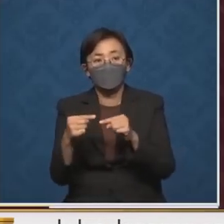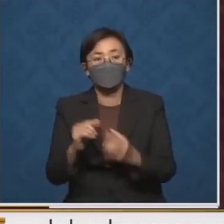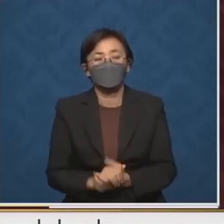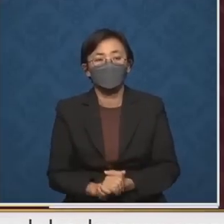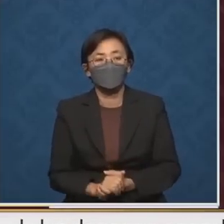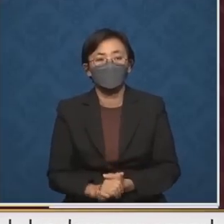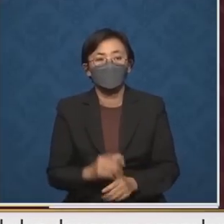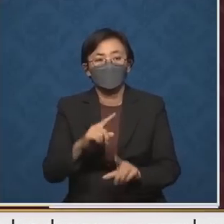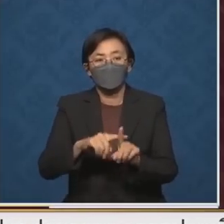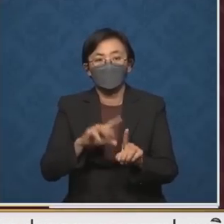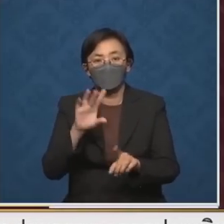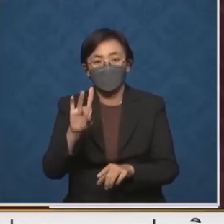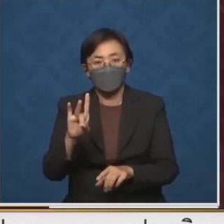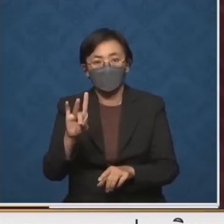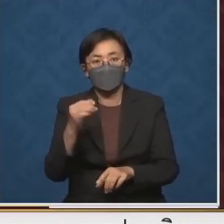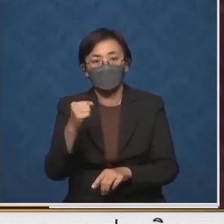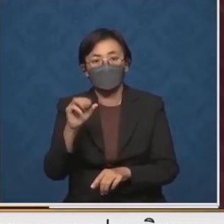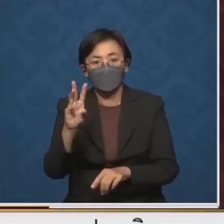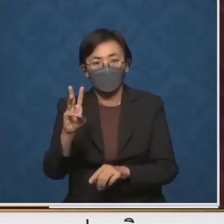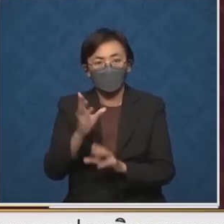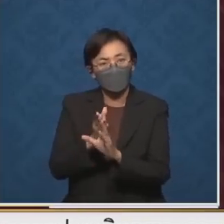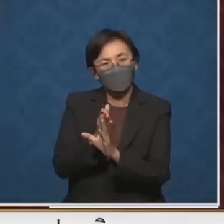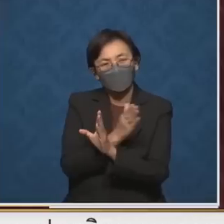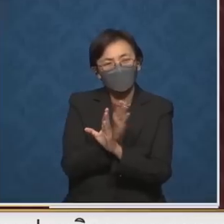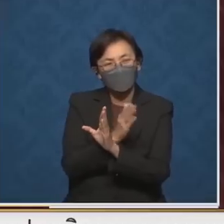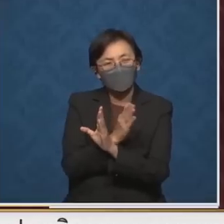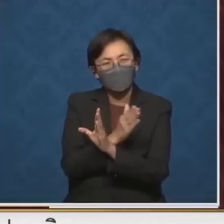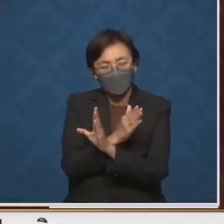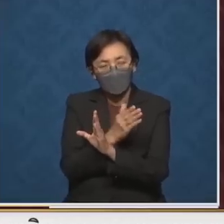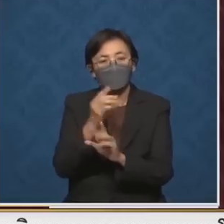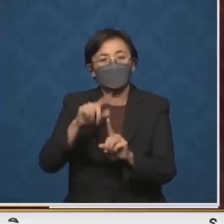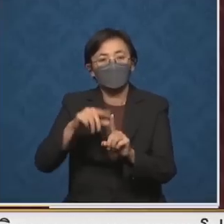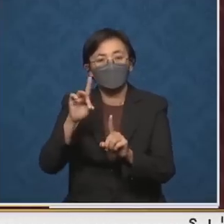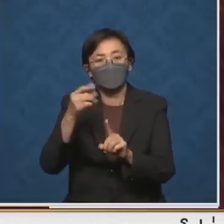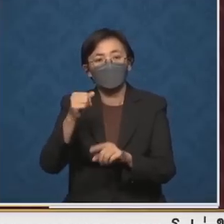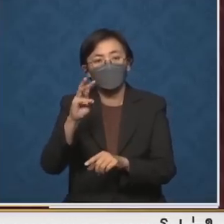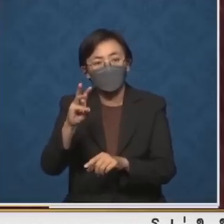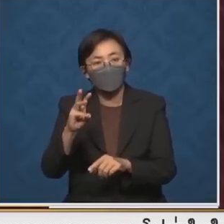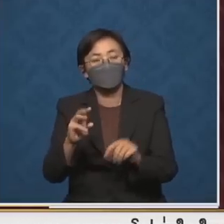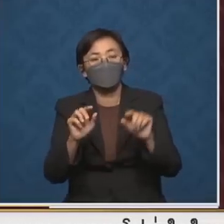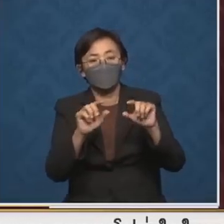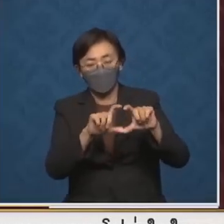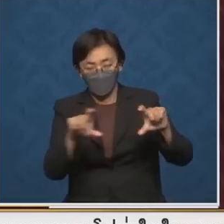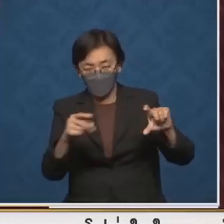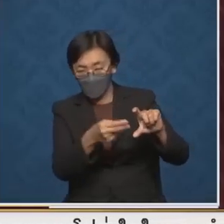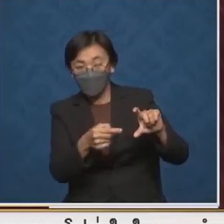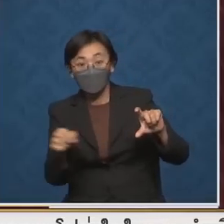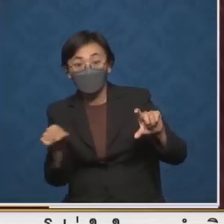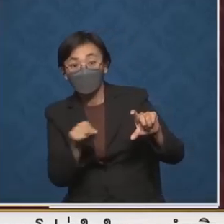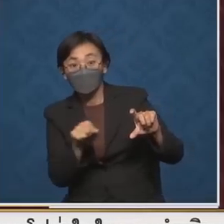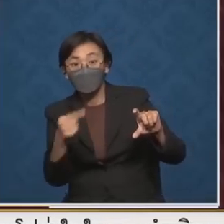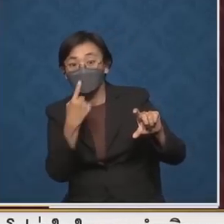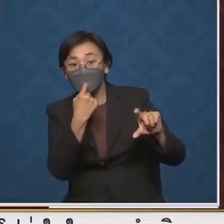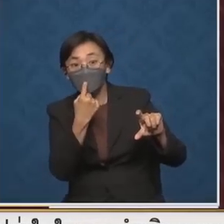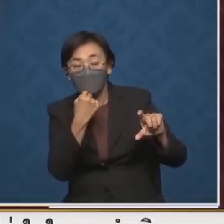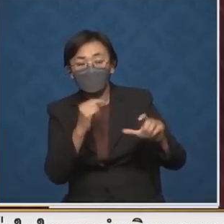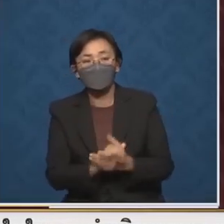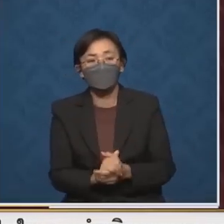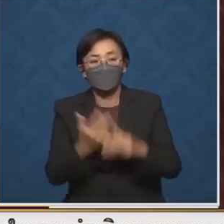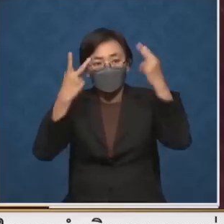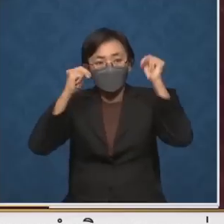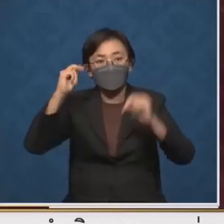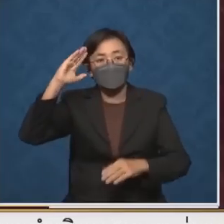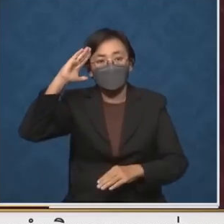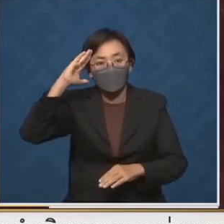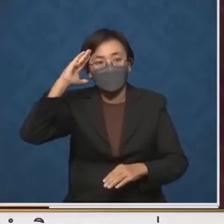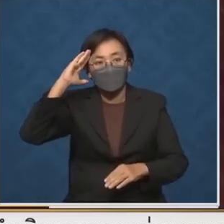วนที่ 16 สิงหา เมื่อไมกี่วนเนี่ย ขีดเส้นใต้สีแดงผลเอกประยุตจัโอชา นายกราธุม